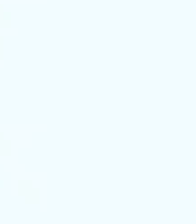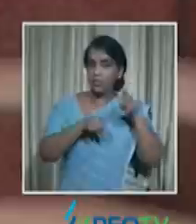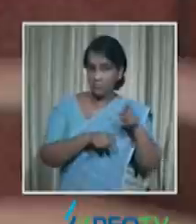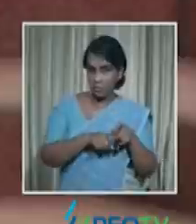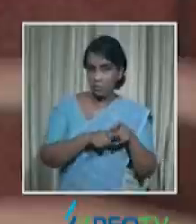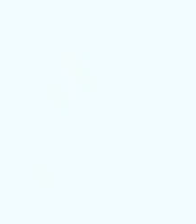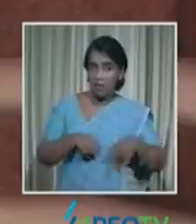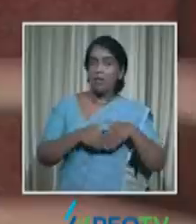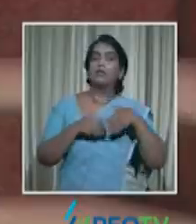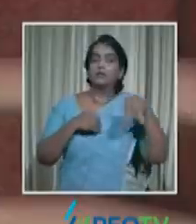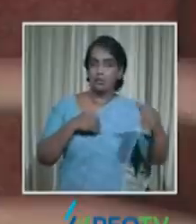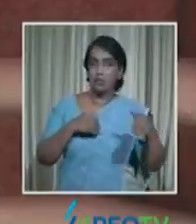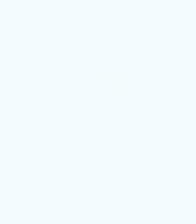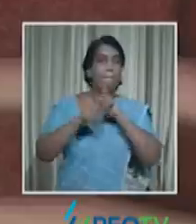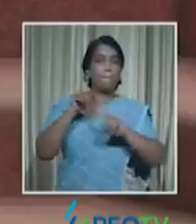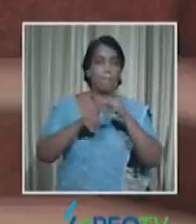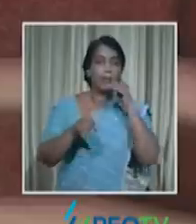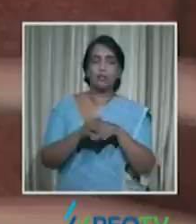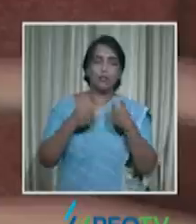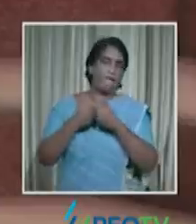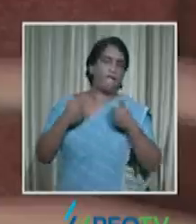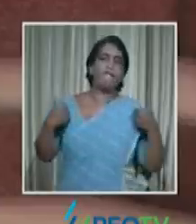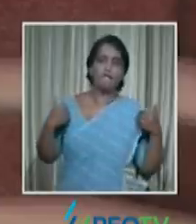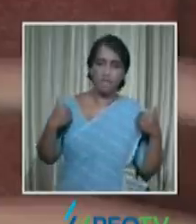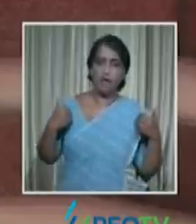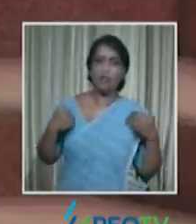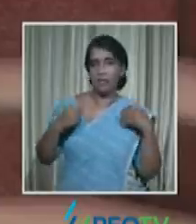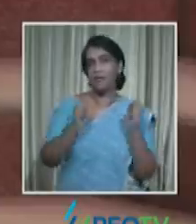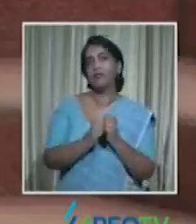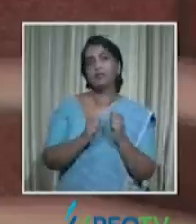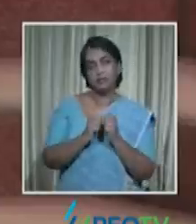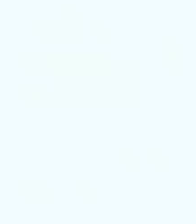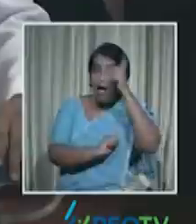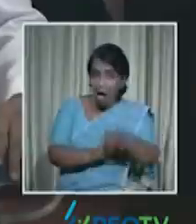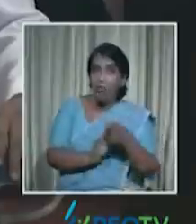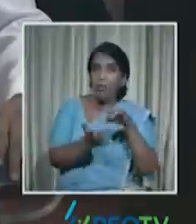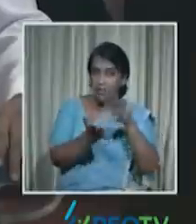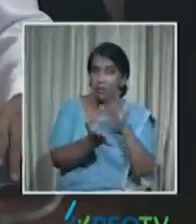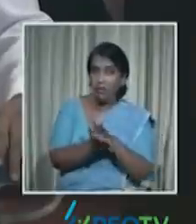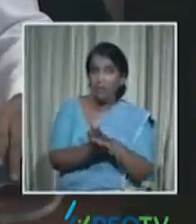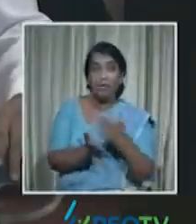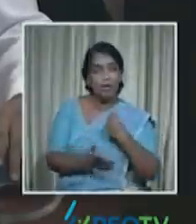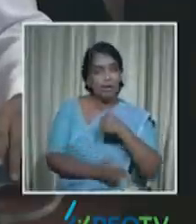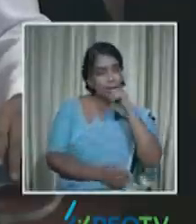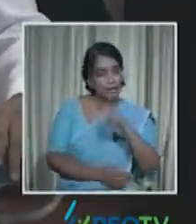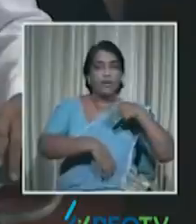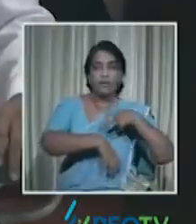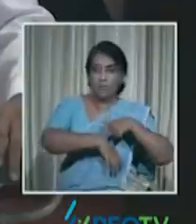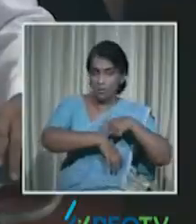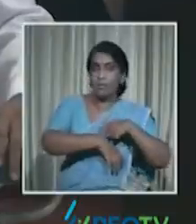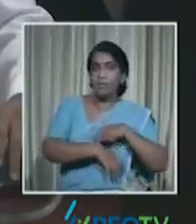දෙනාම අද සිට අපි පාර්ලිමේන්තුව තුල ස්වාධීනව කටයුතු කරනවායි කියන එක කියන්නට ඕනේ. මම පැහැදිලිවම මේ